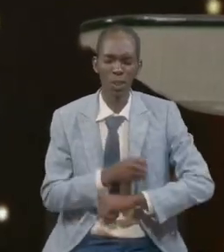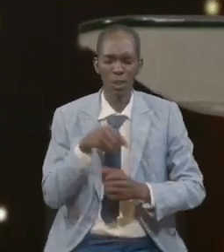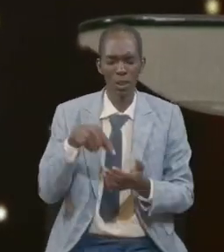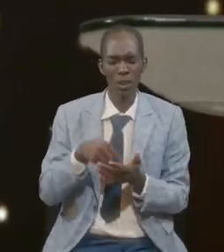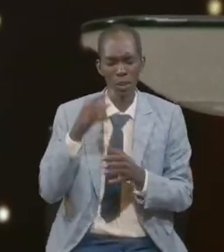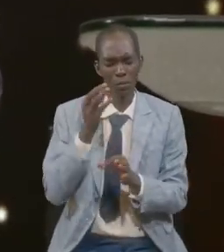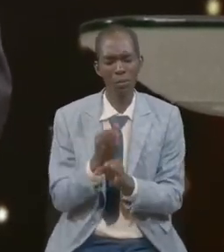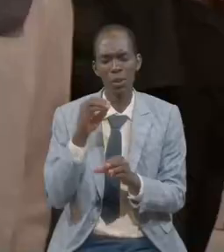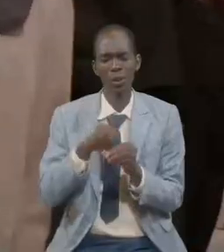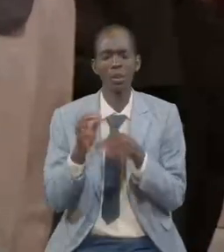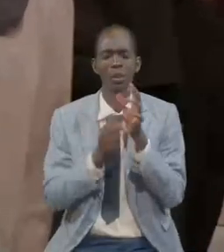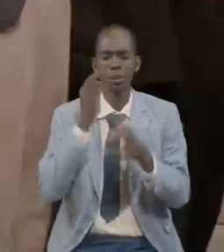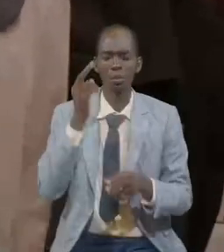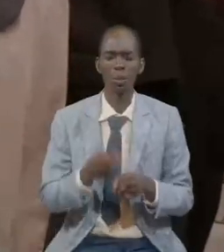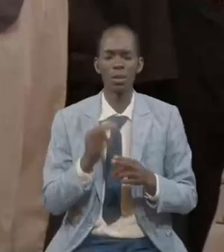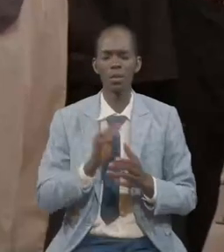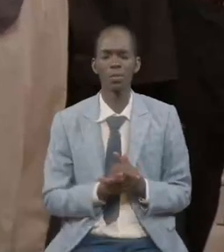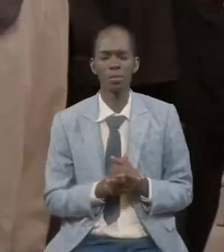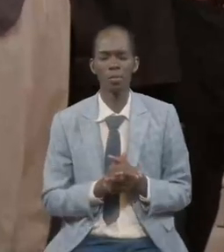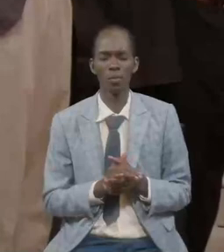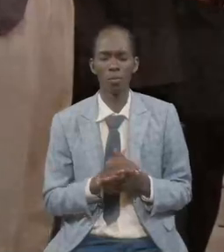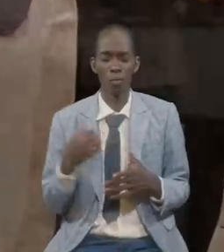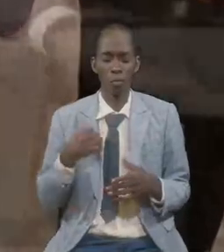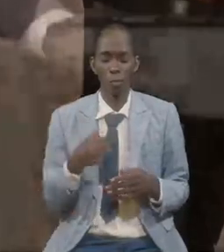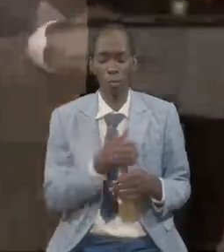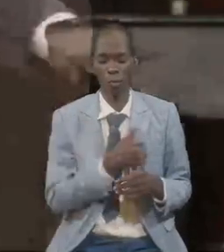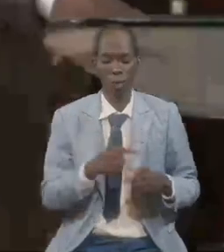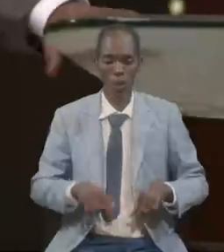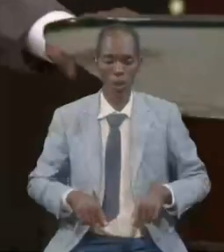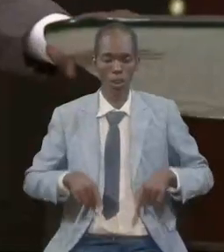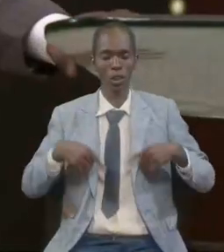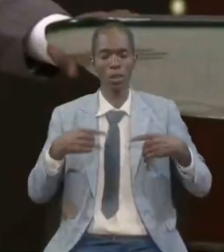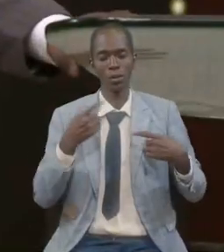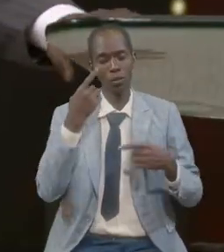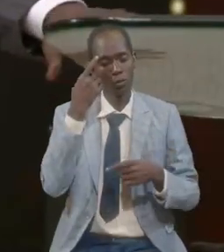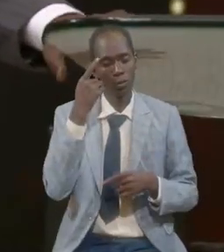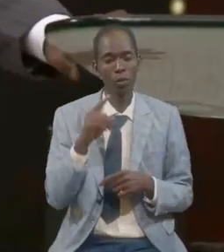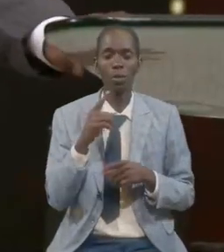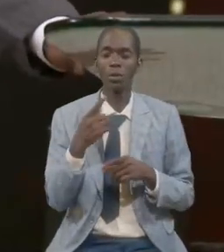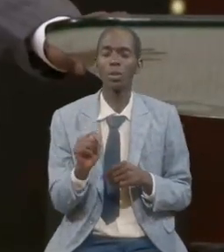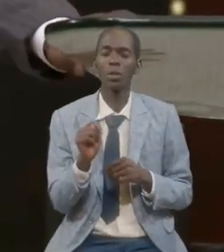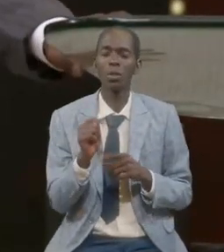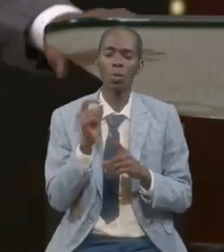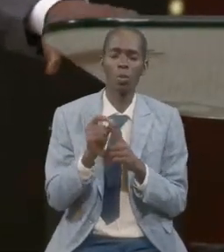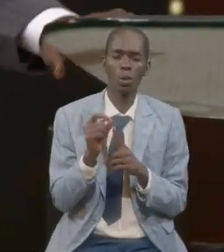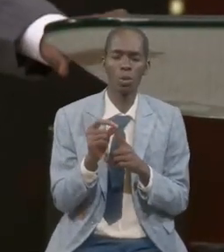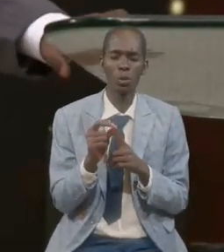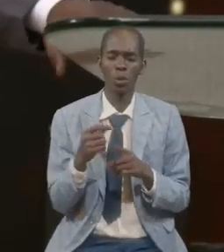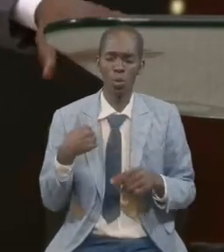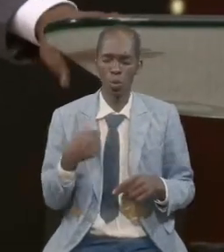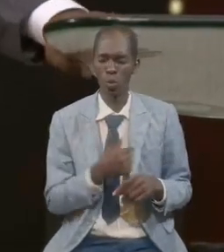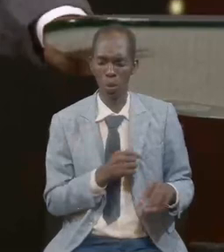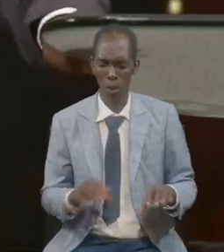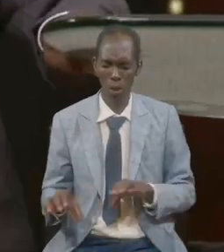foi au nom de Jésus-Christ. Nous allons vivre pour le Seigneur, nous allons agir par